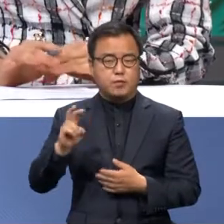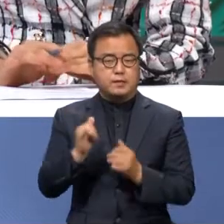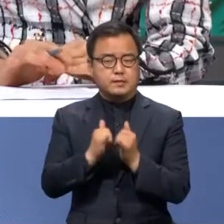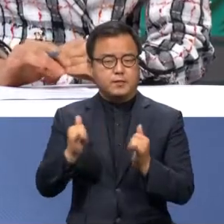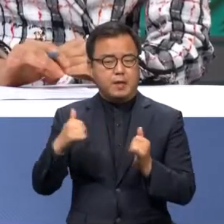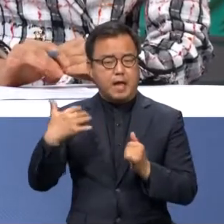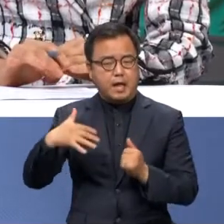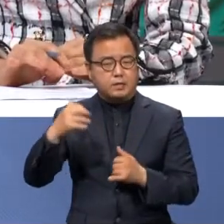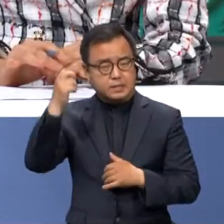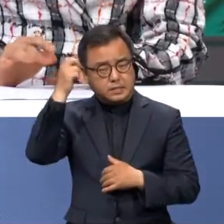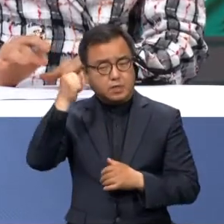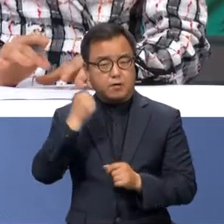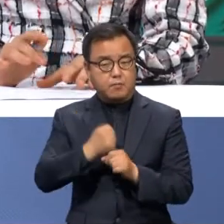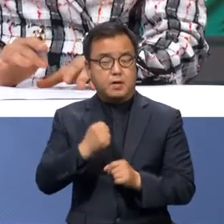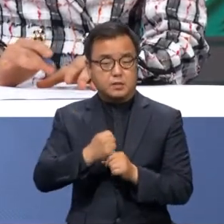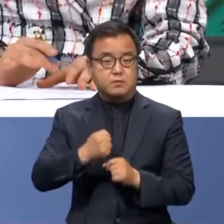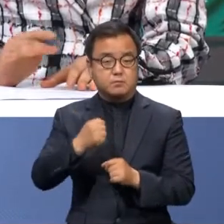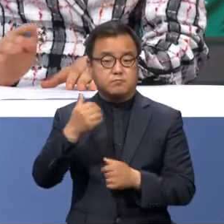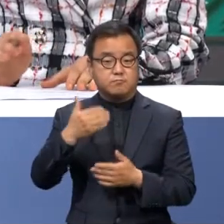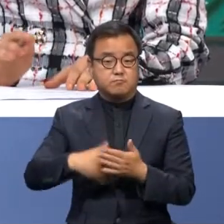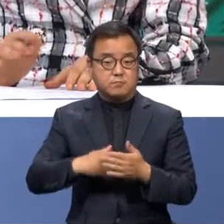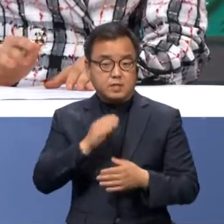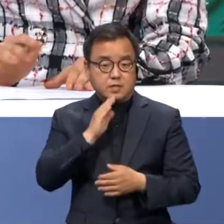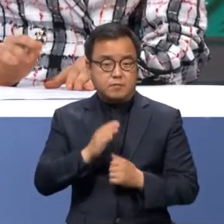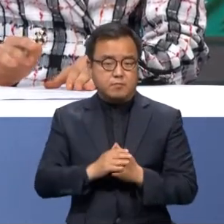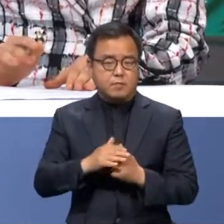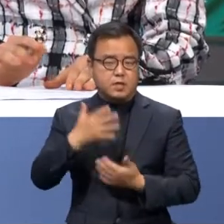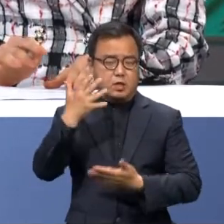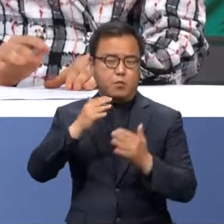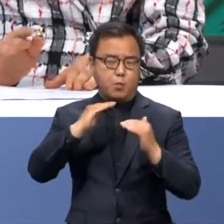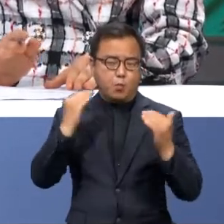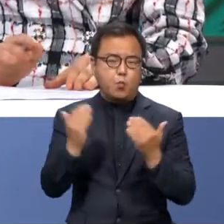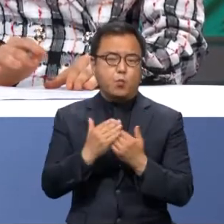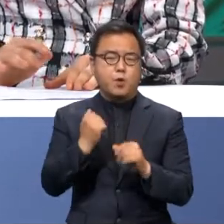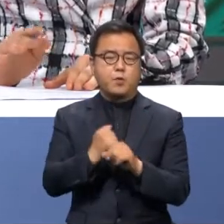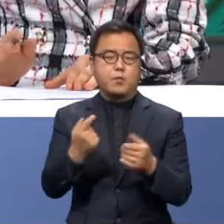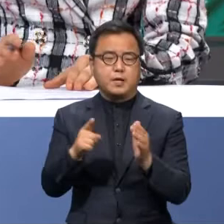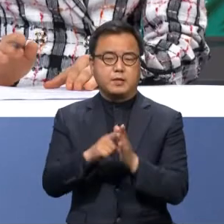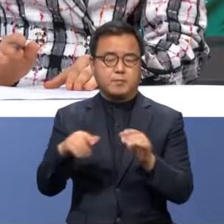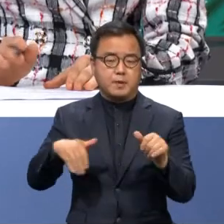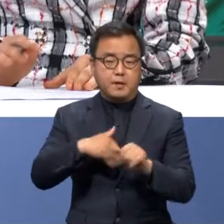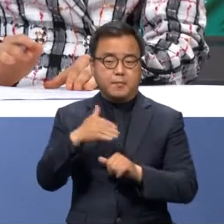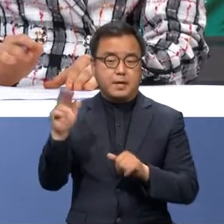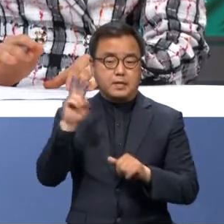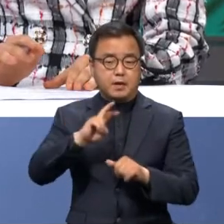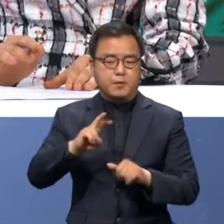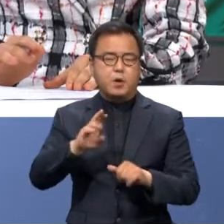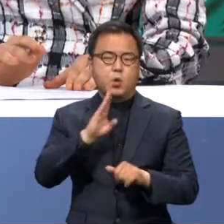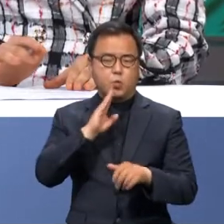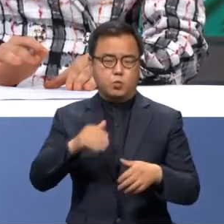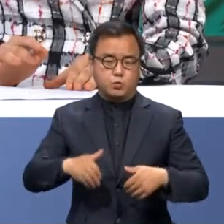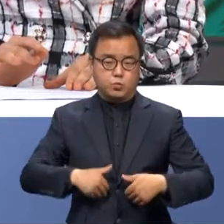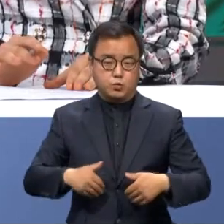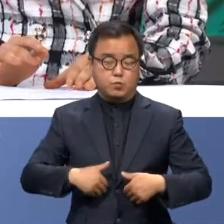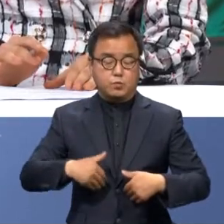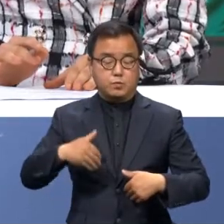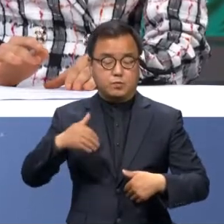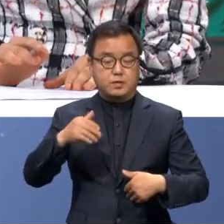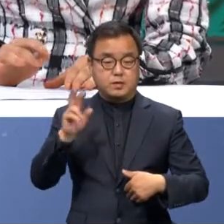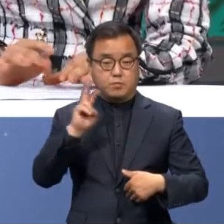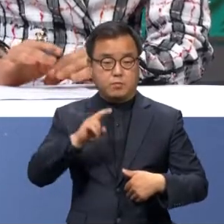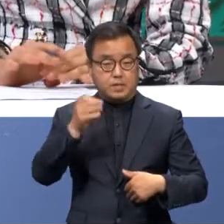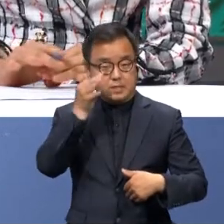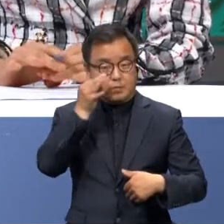깊은 울림을 준 영화죠. 영화의 완성도를 높이는데 배경음악이 필수적이라는 것을 증명하는 곡이기도 합니다.